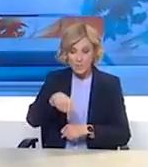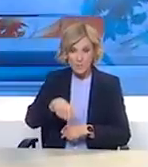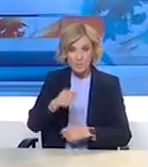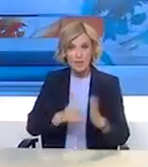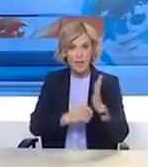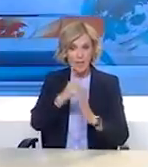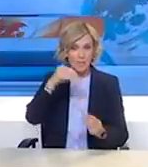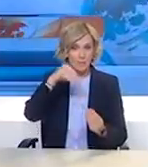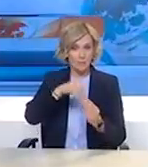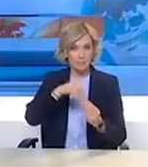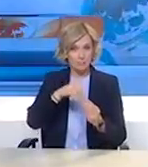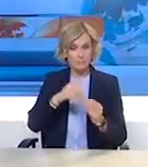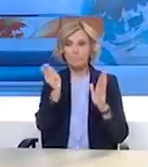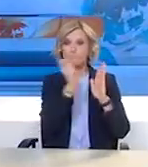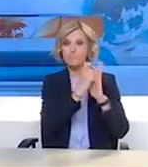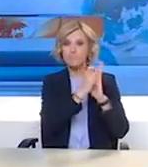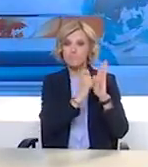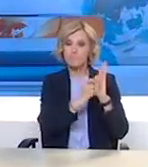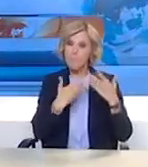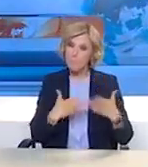Απριλίου, έχουν καταγραφεί